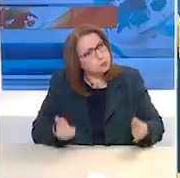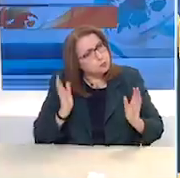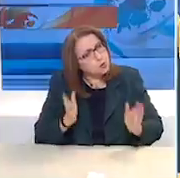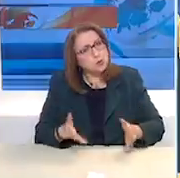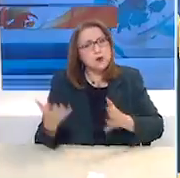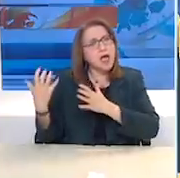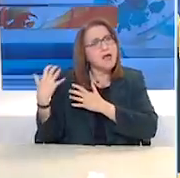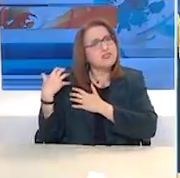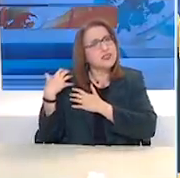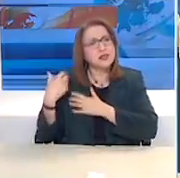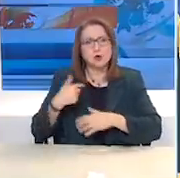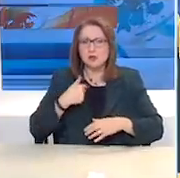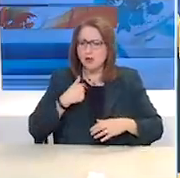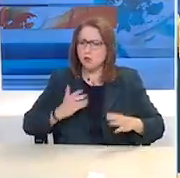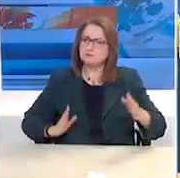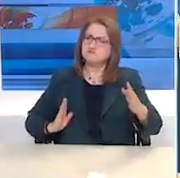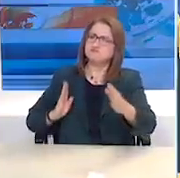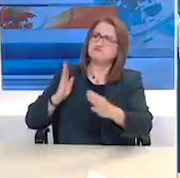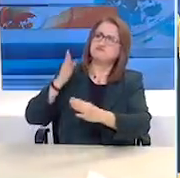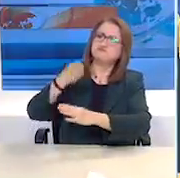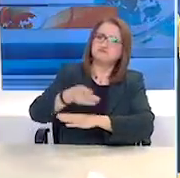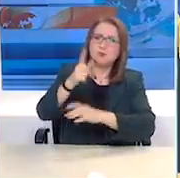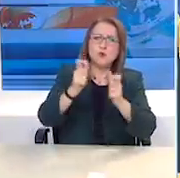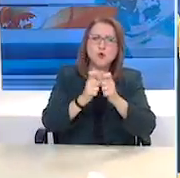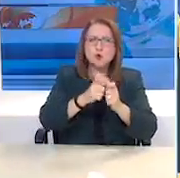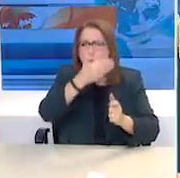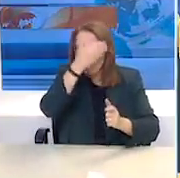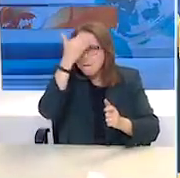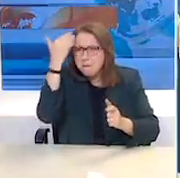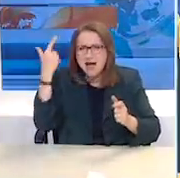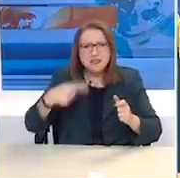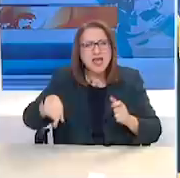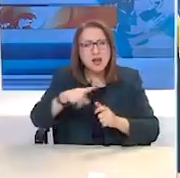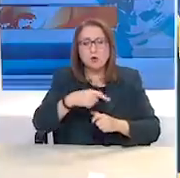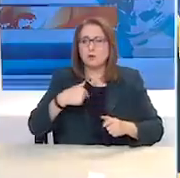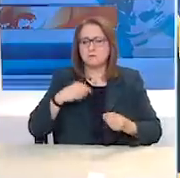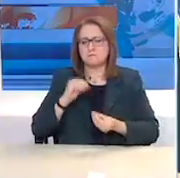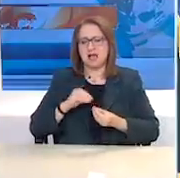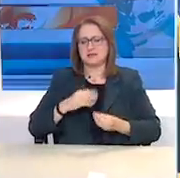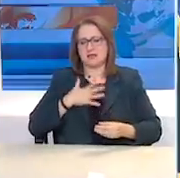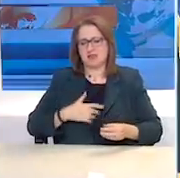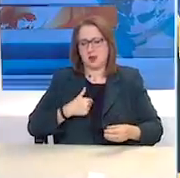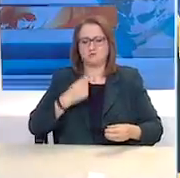έναν επαρχιώτη, ο οποίος μέχρι σήμερα δεν έχει δει τον ιό. Επ' ευκαιρία των γιορτών.